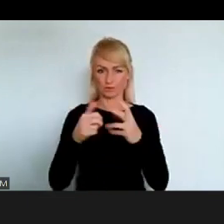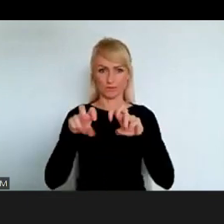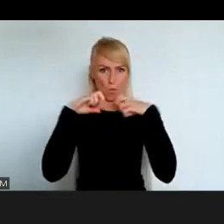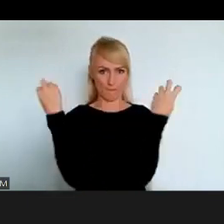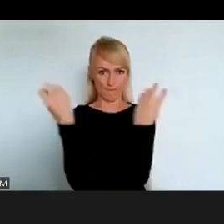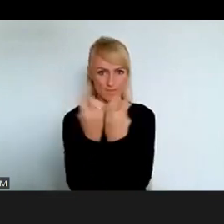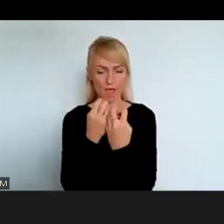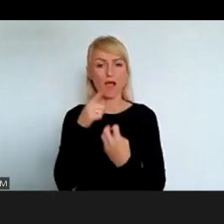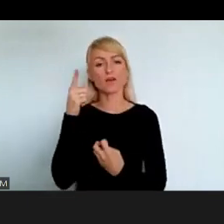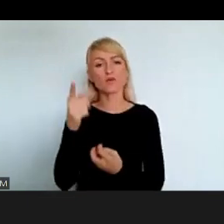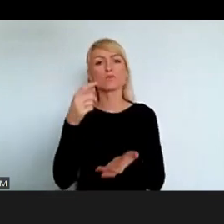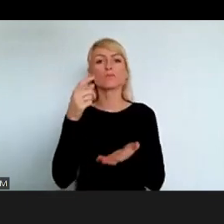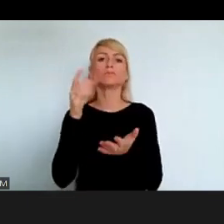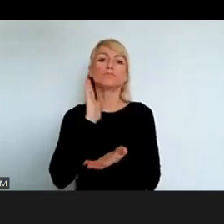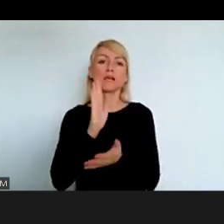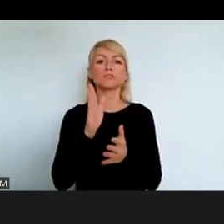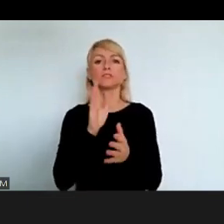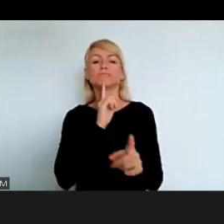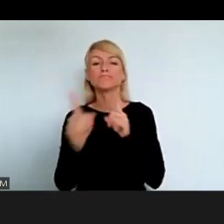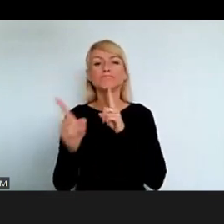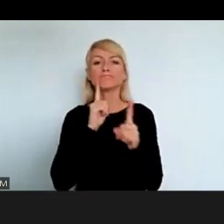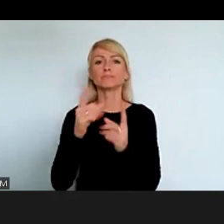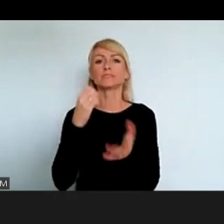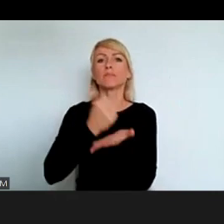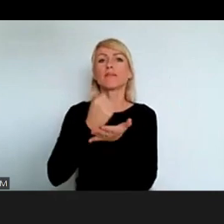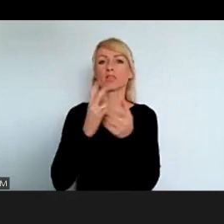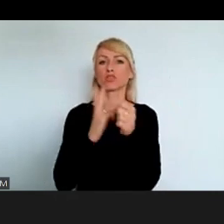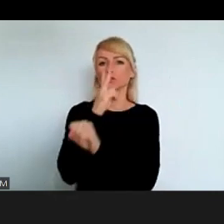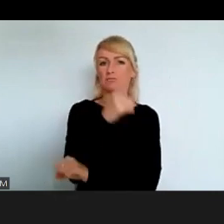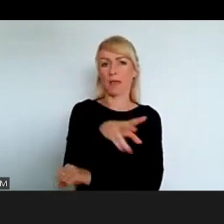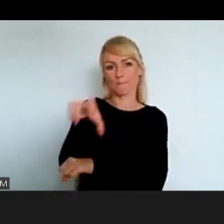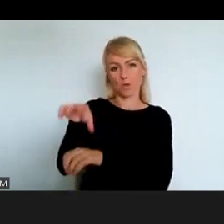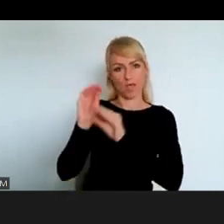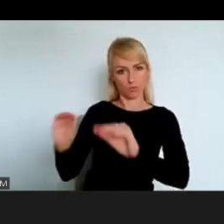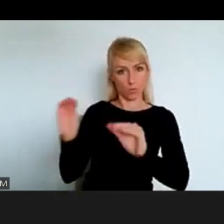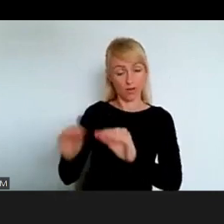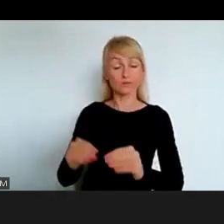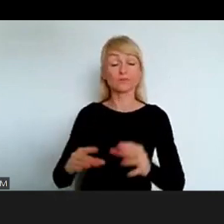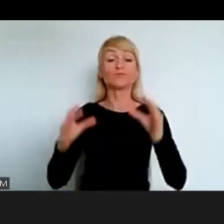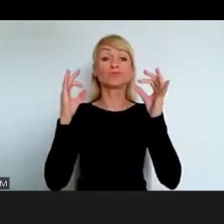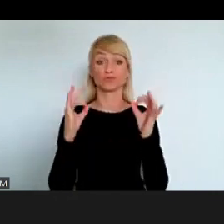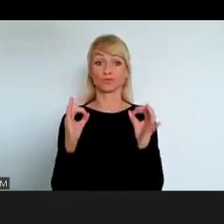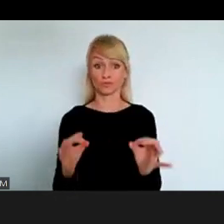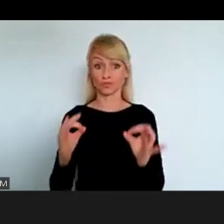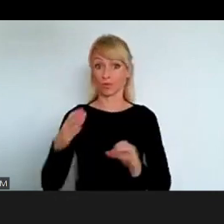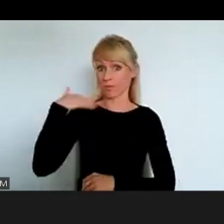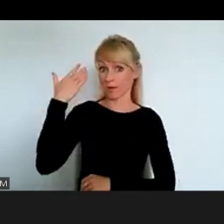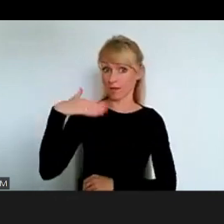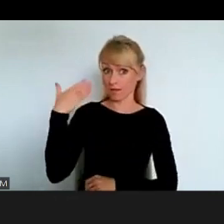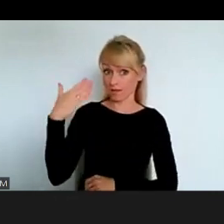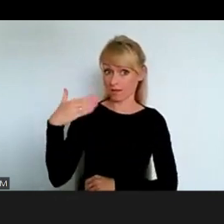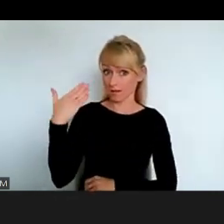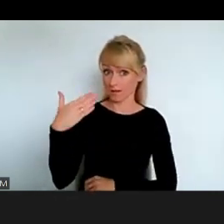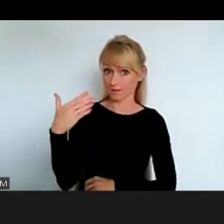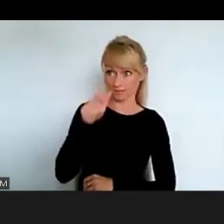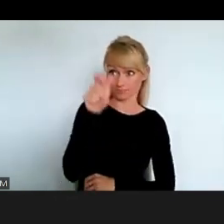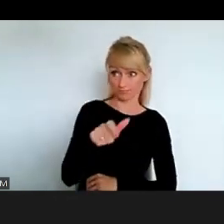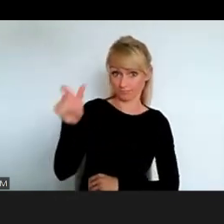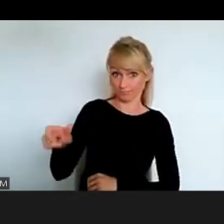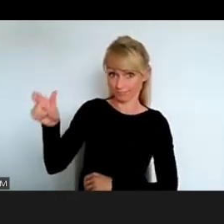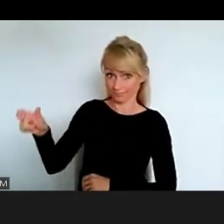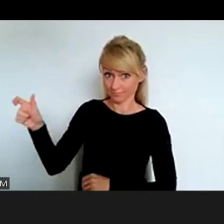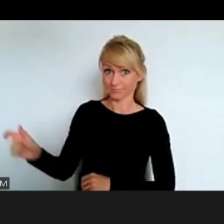kwestii dostępności w edukacji. Naszymi dzisiejszymi prelegentami